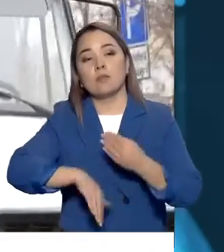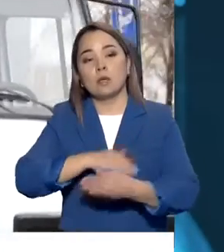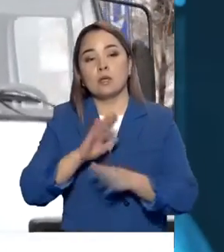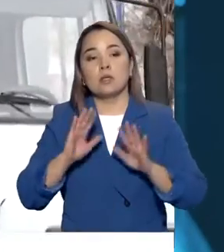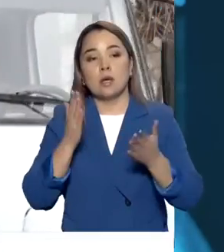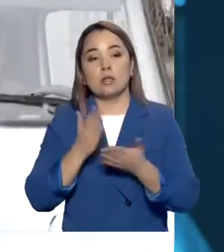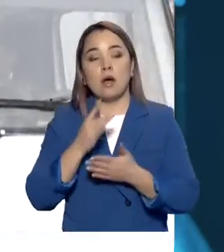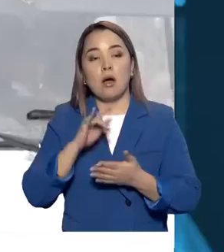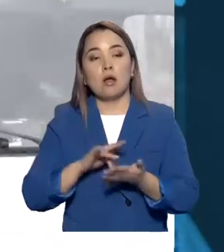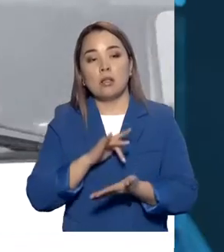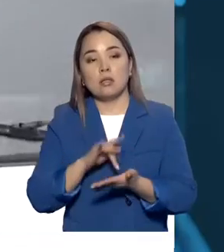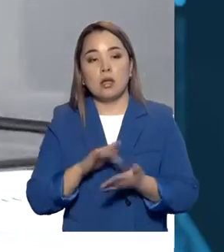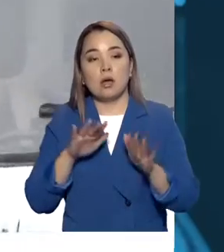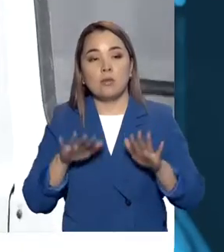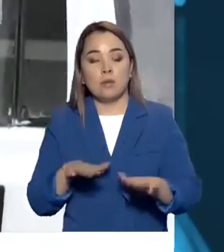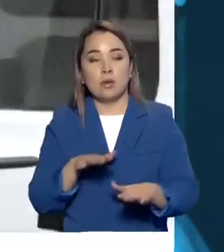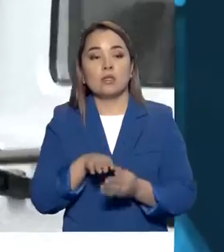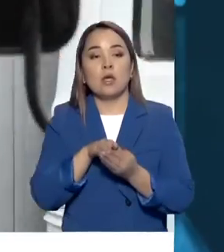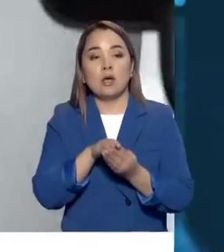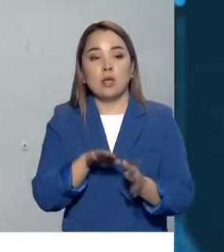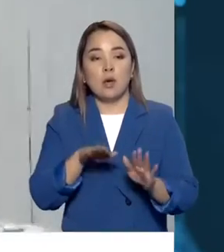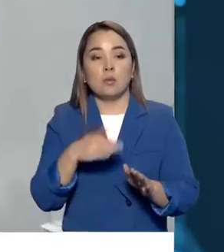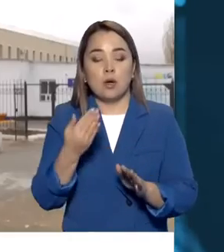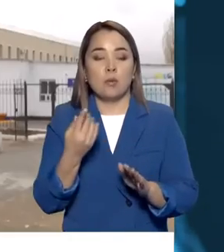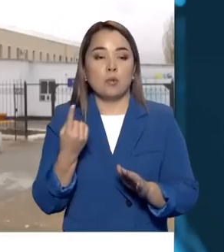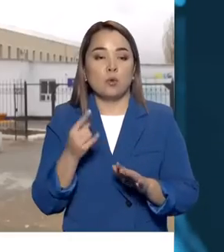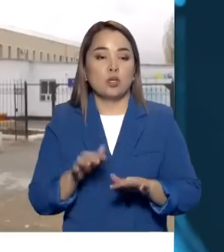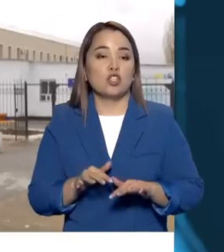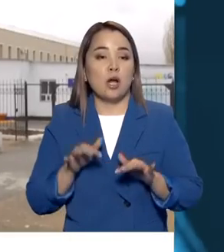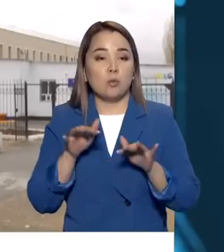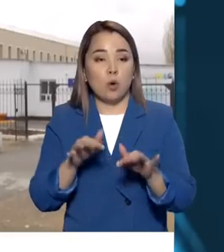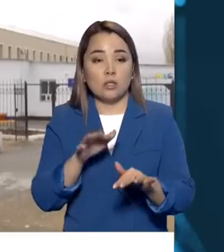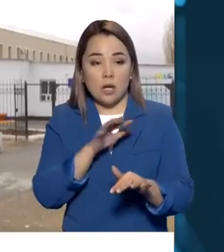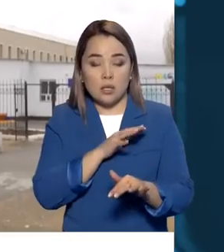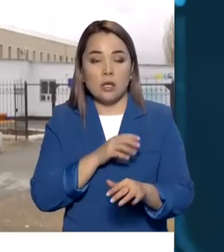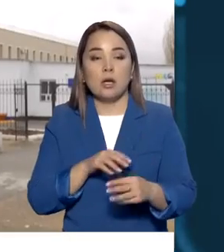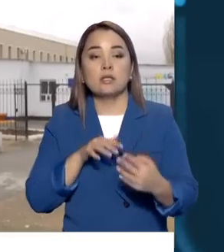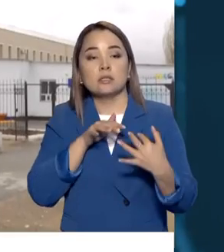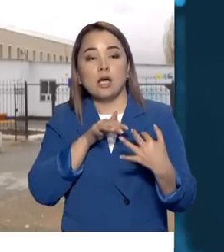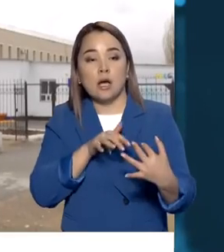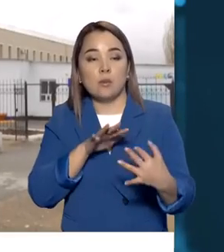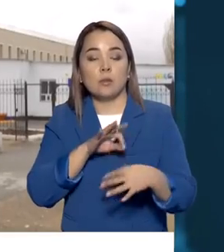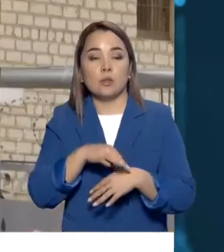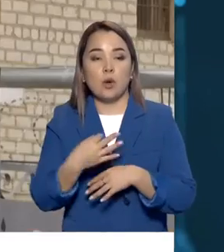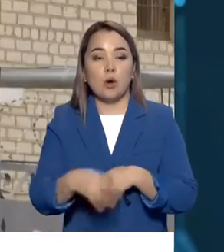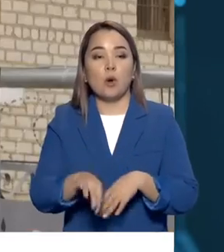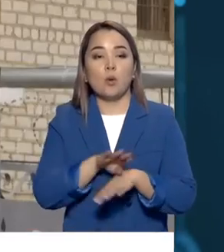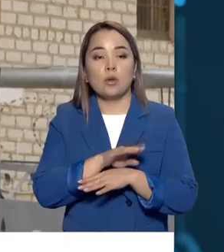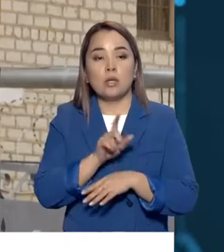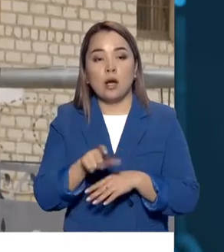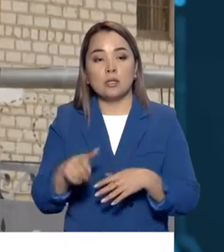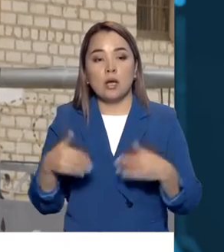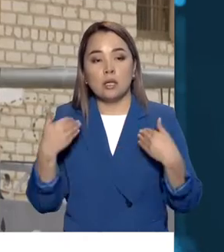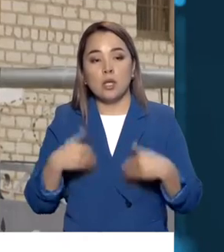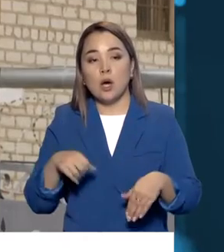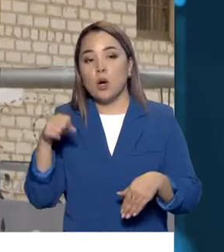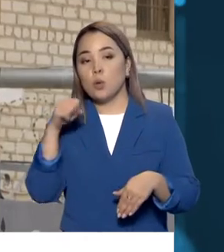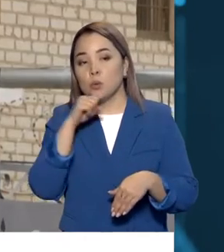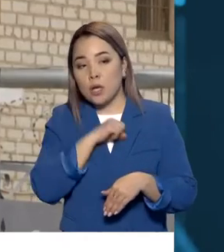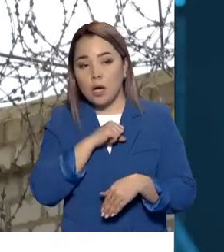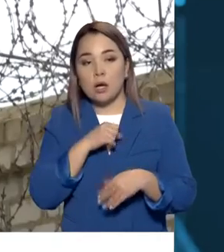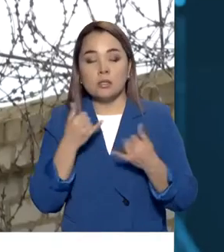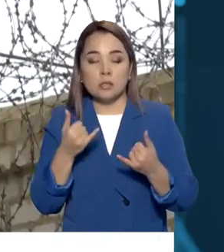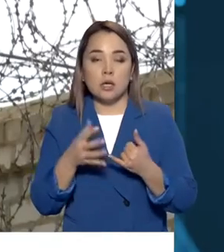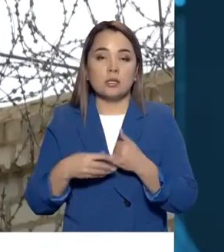кезінде қаладағы мәйітханалардың біріне шабуыл жасалып, қанды қақтығыс кезінде өлген адамдардың мүрдесі ұрланғанын